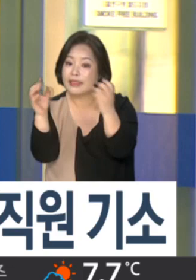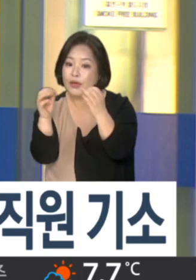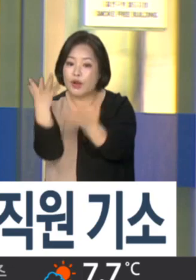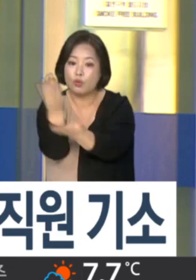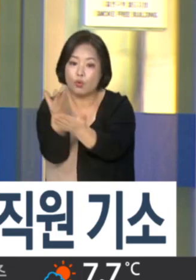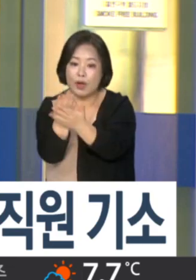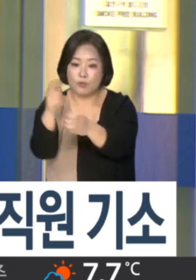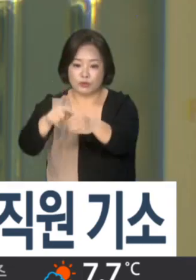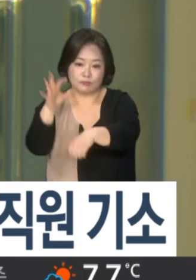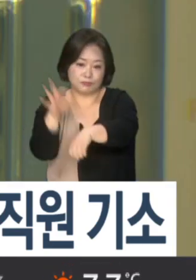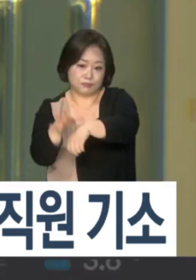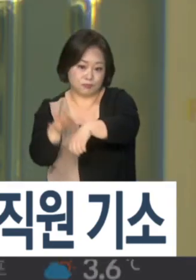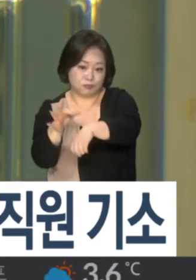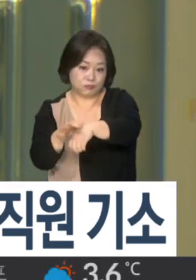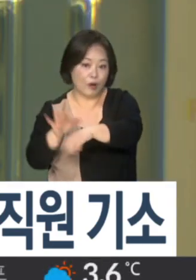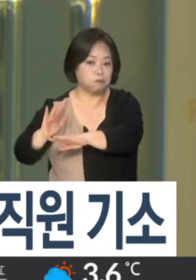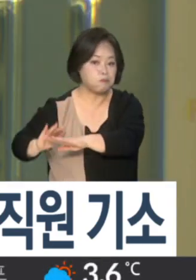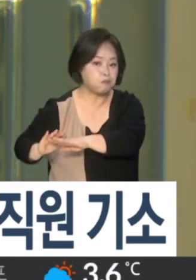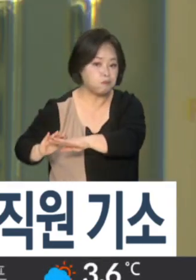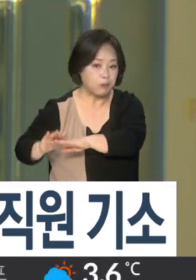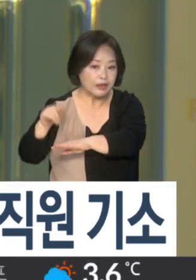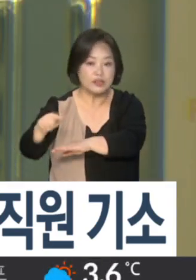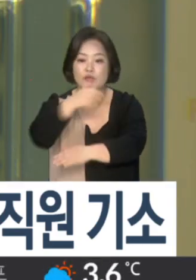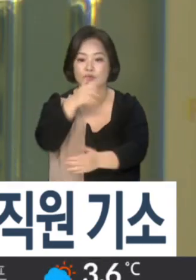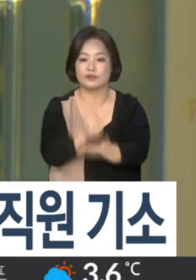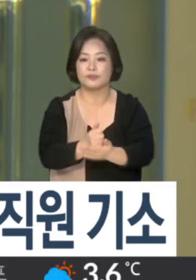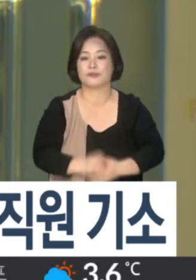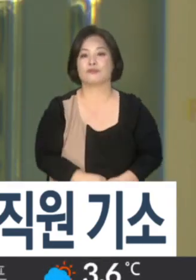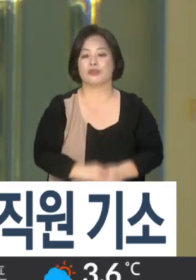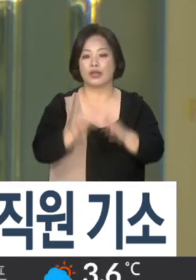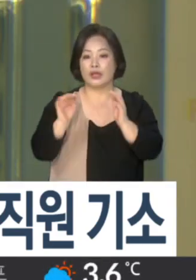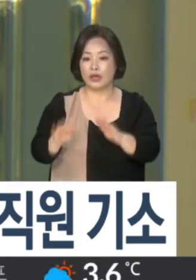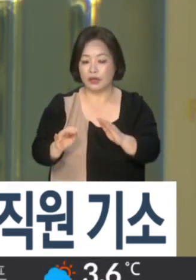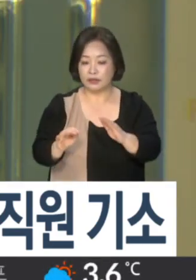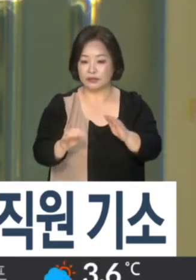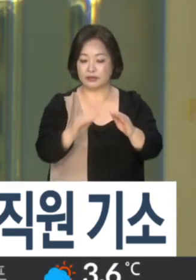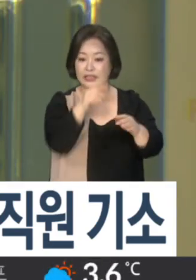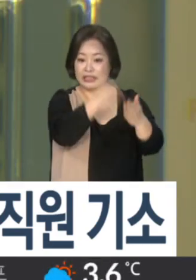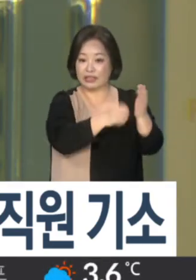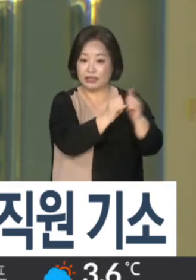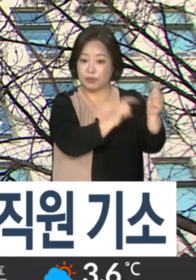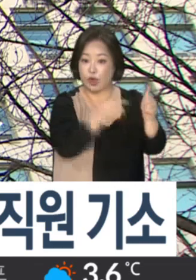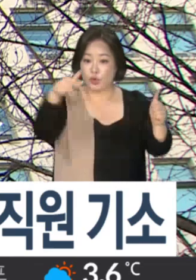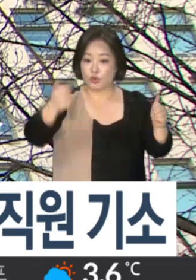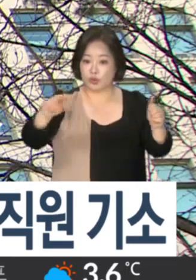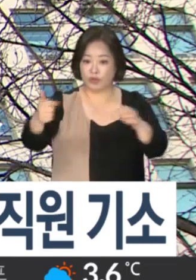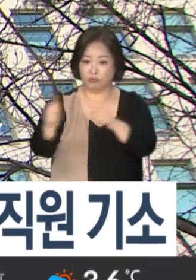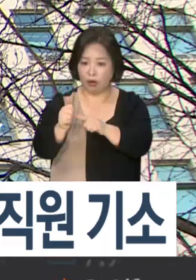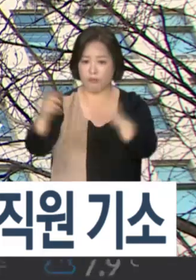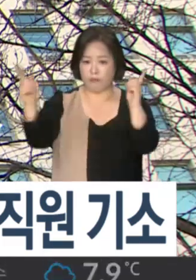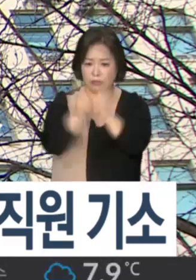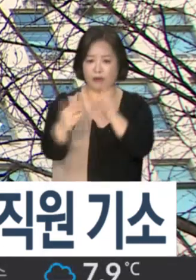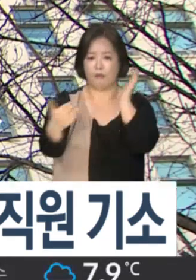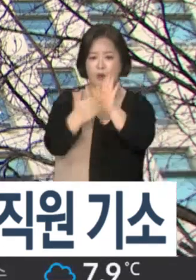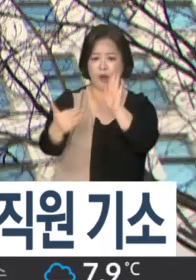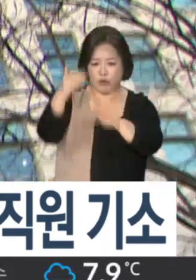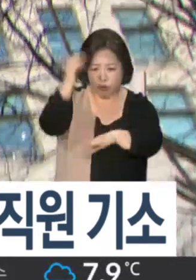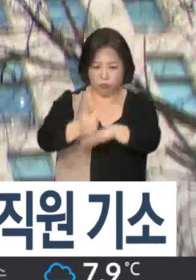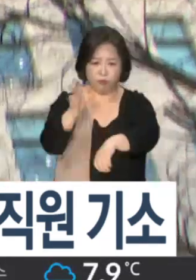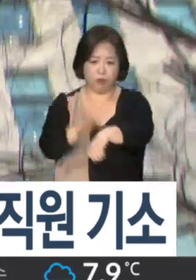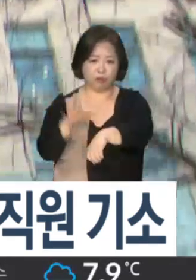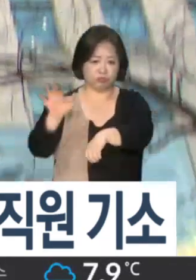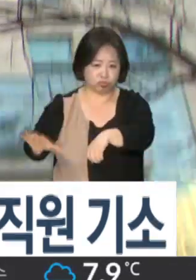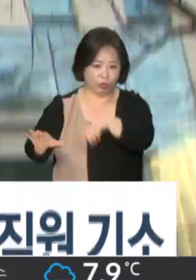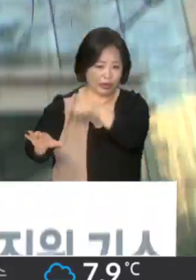나와 그들의 대화 내용을 녹음한 혐의를 받고 있습니다 씨는 조선이 자신의 접견을 거부하자이 같은 범행을 했고